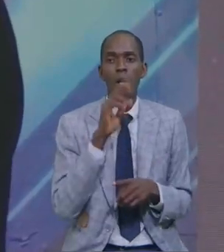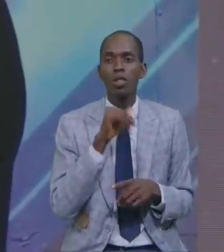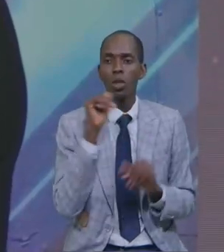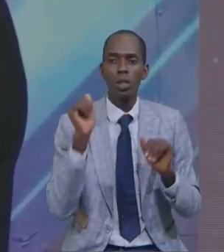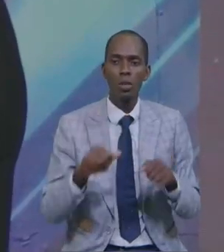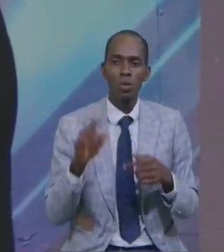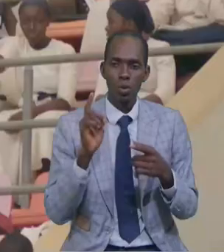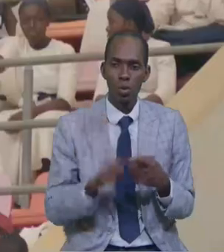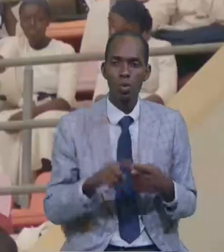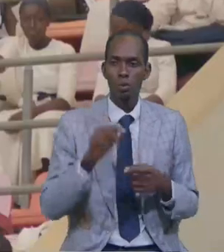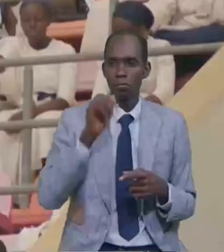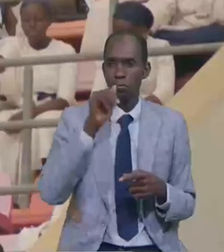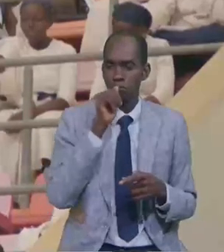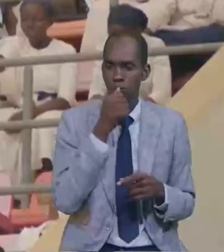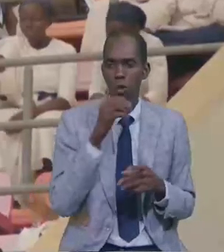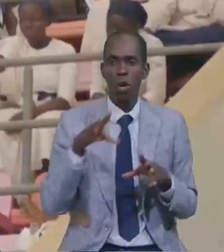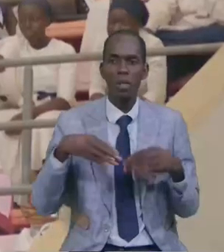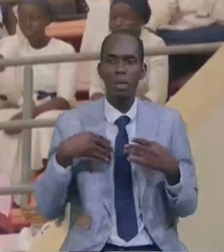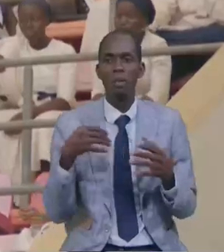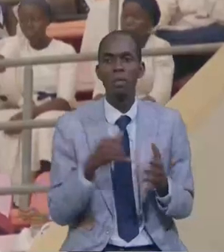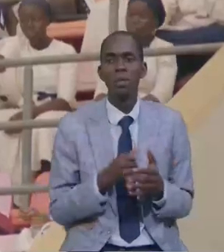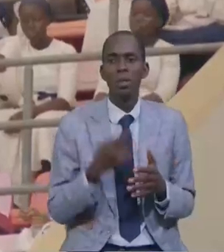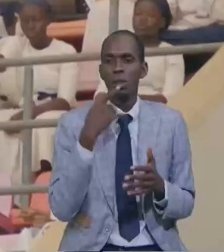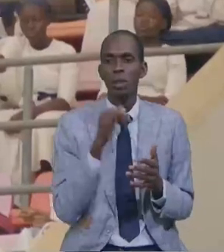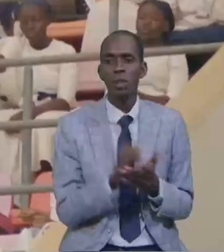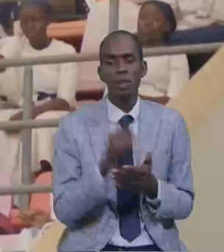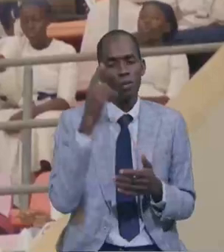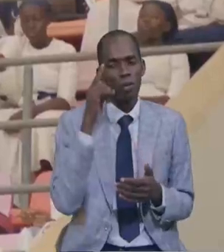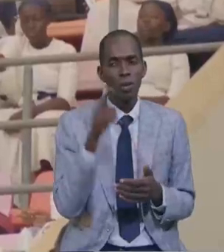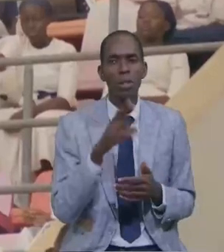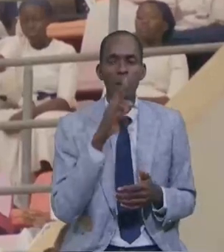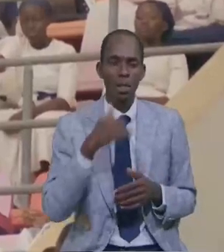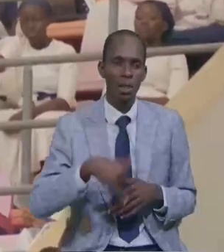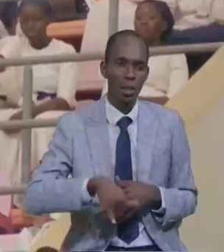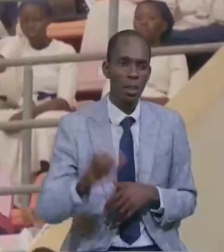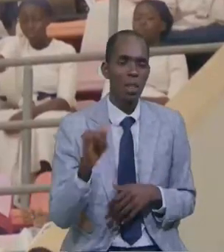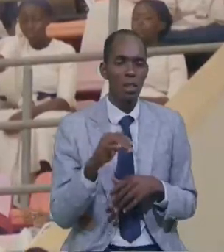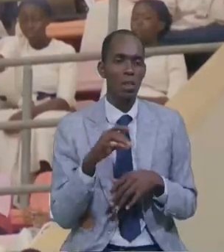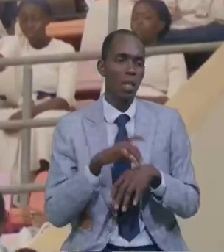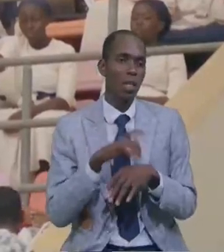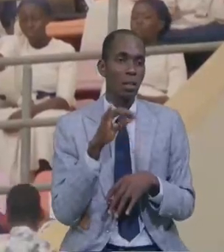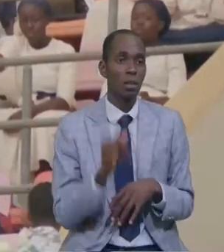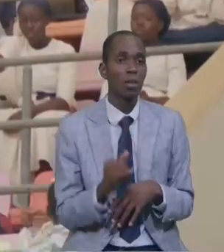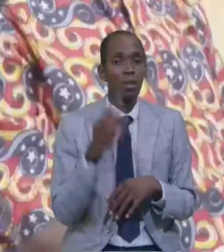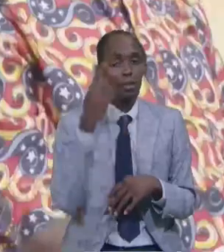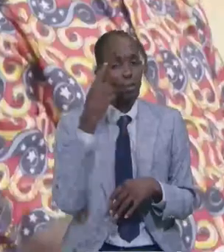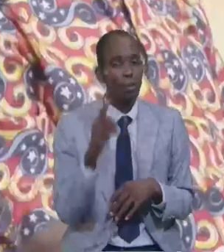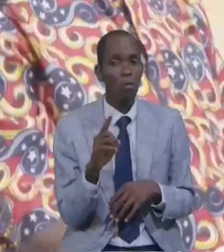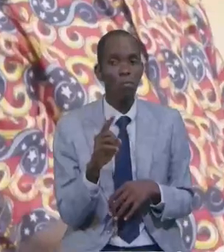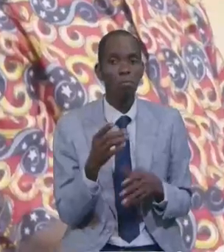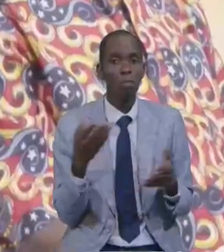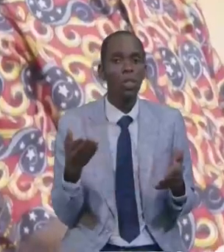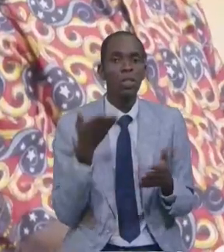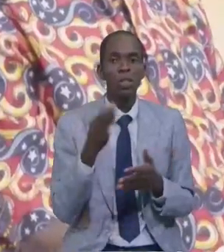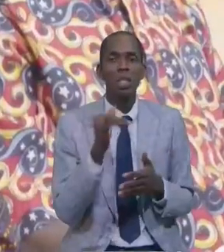puisqu'il y a parmi vous de la jalousie et des disputes, ils n'étaient pas